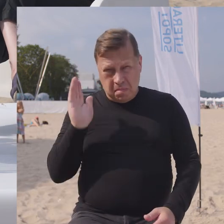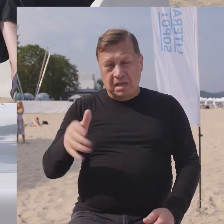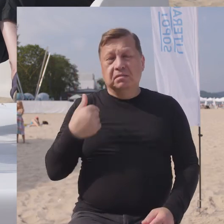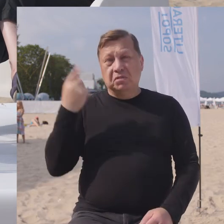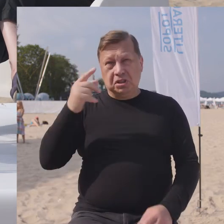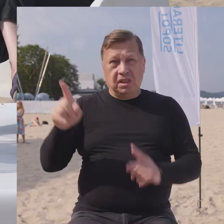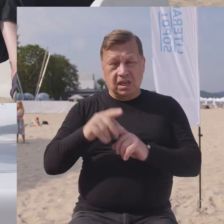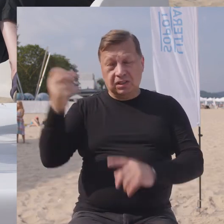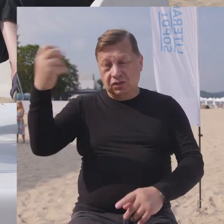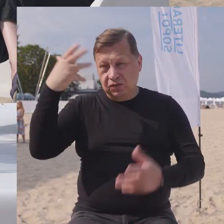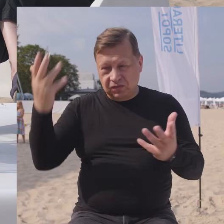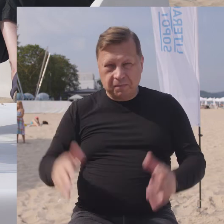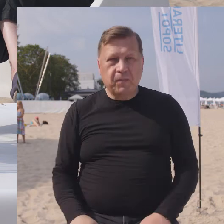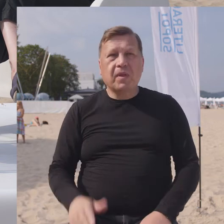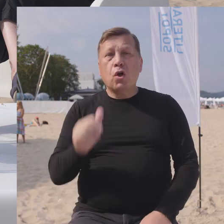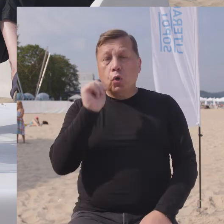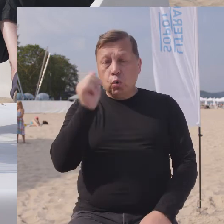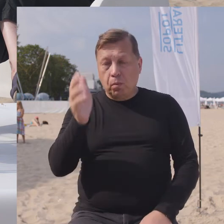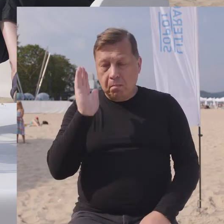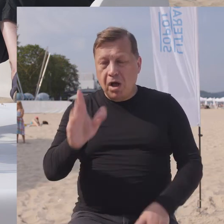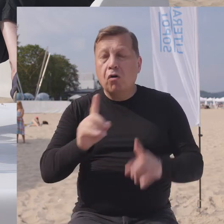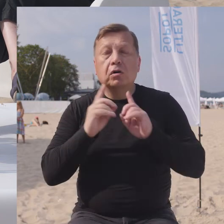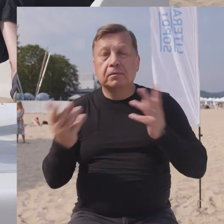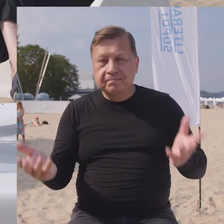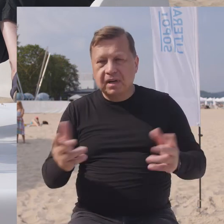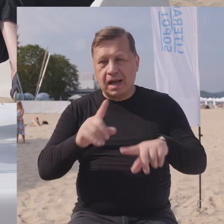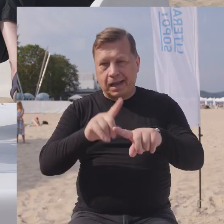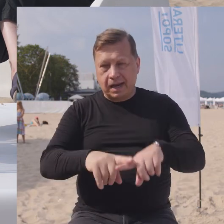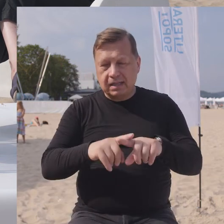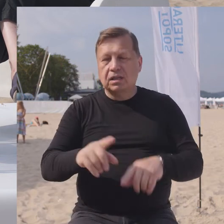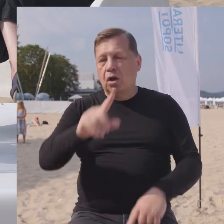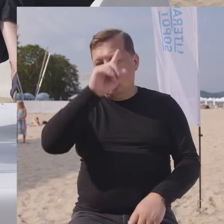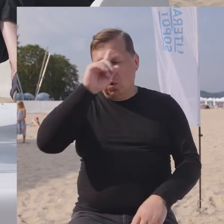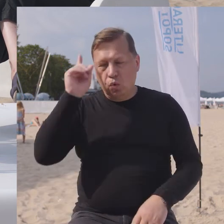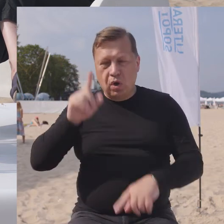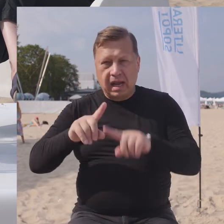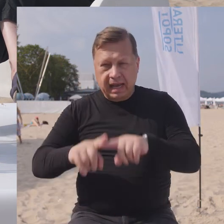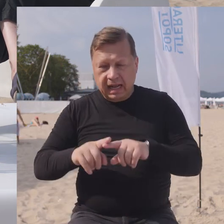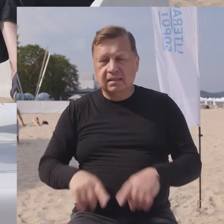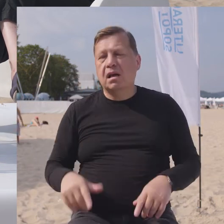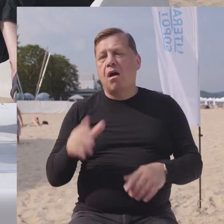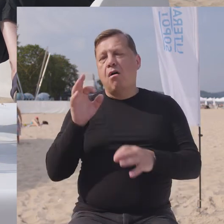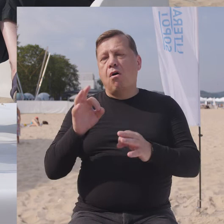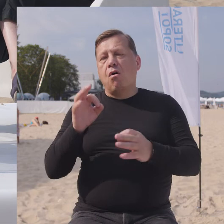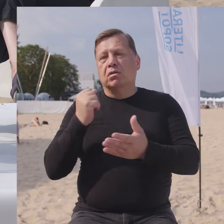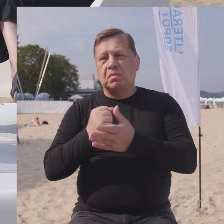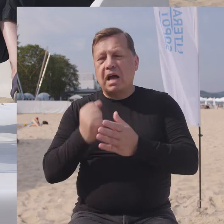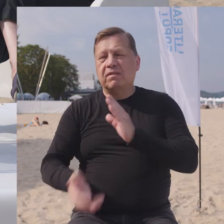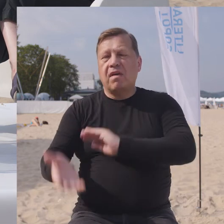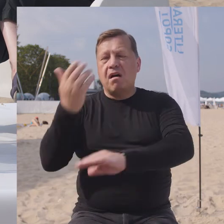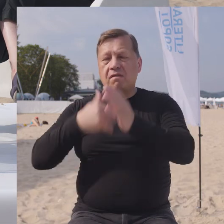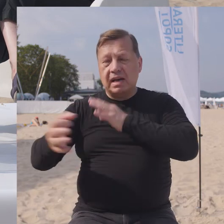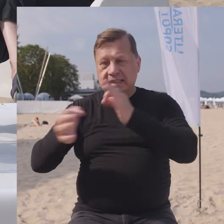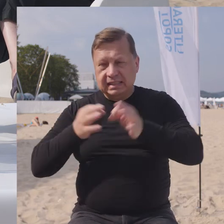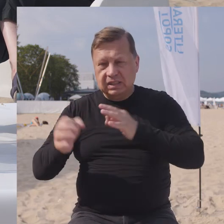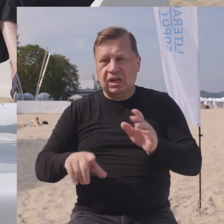jutro porozmawiali o Grecji, o Grekach, o współczesności i przeszłości wspólnie z Dionizosem